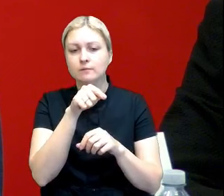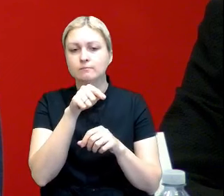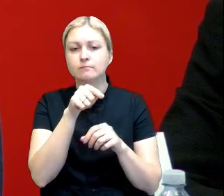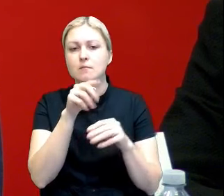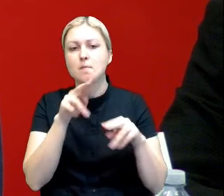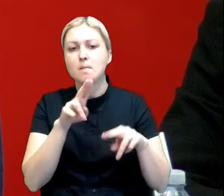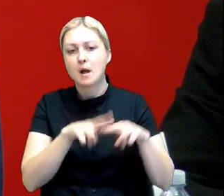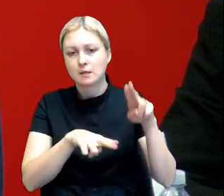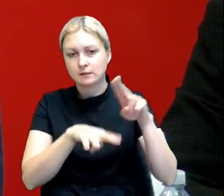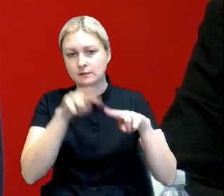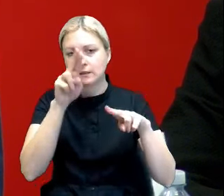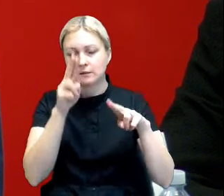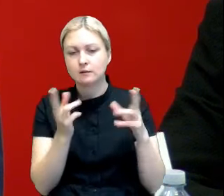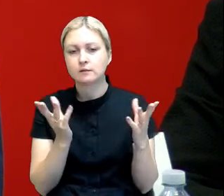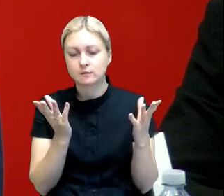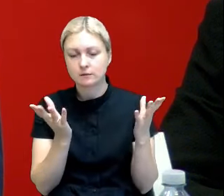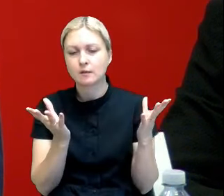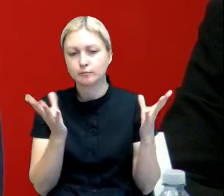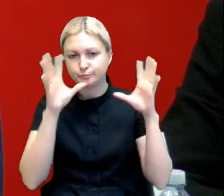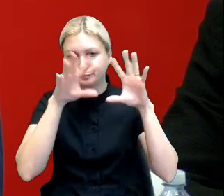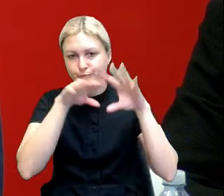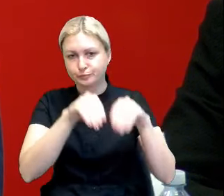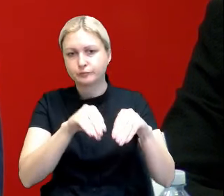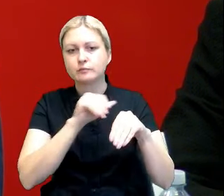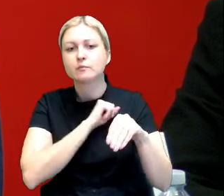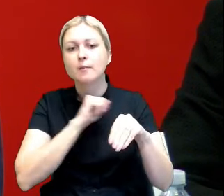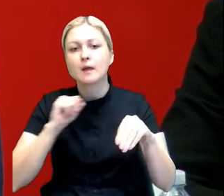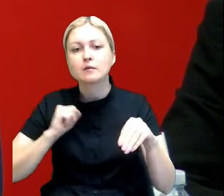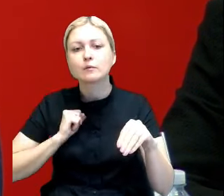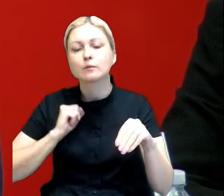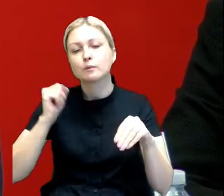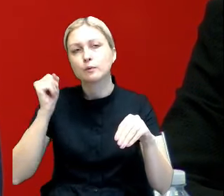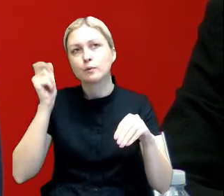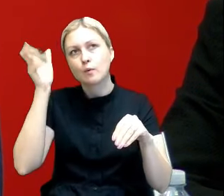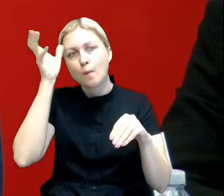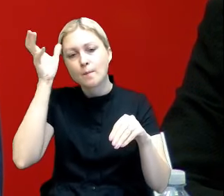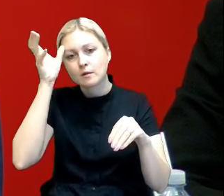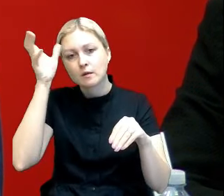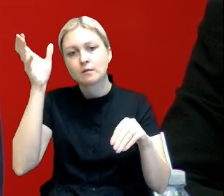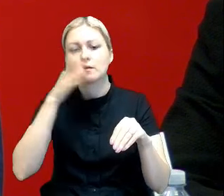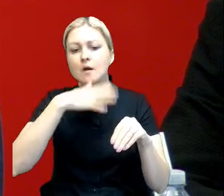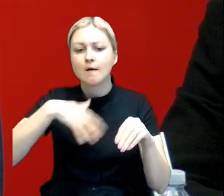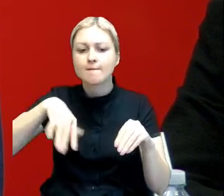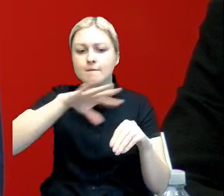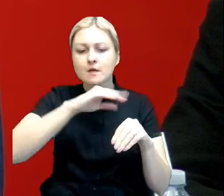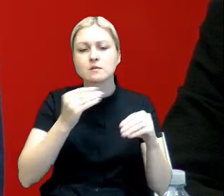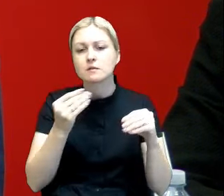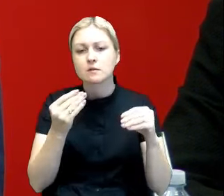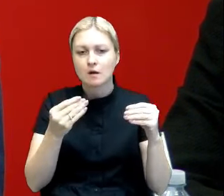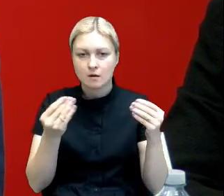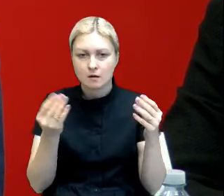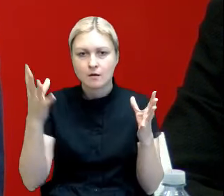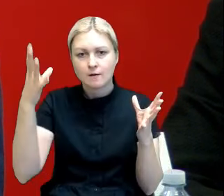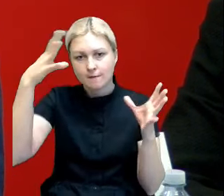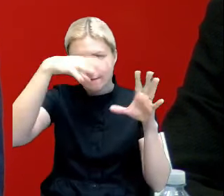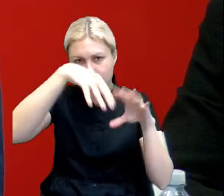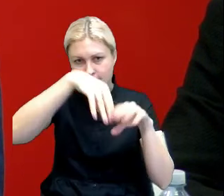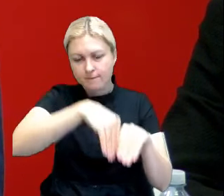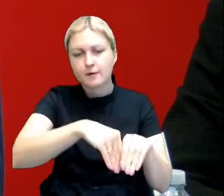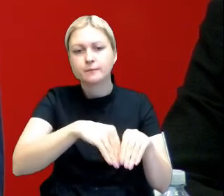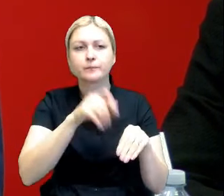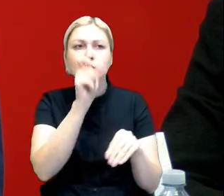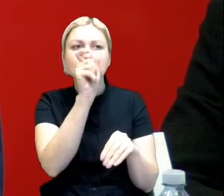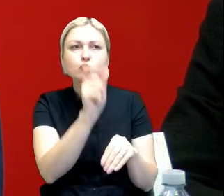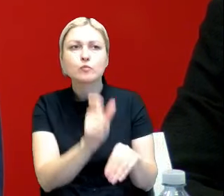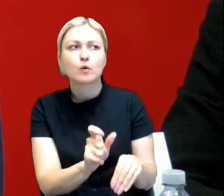suburtų medikų kompetentingą a visą visą visumą kur žmogus galėjęs